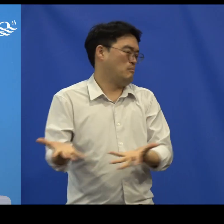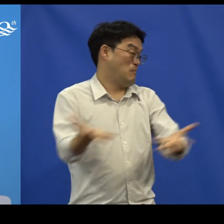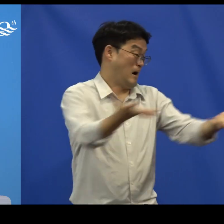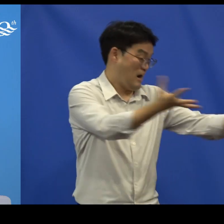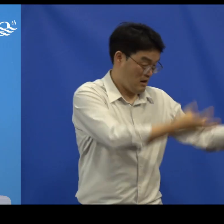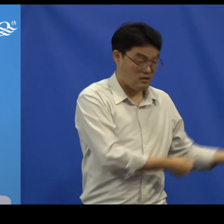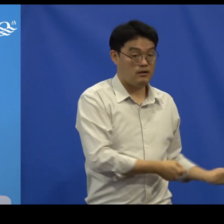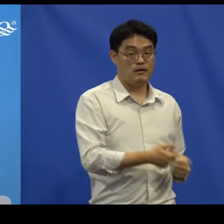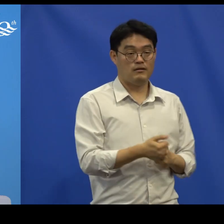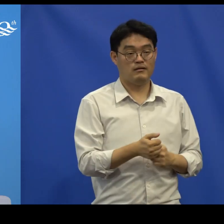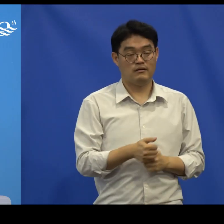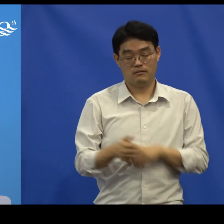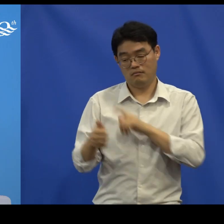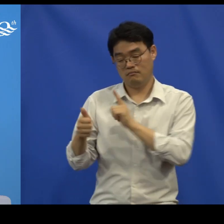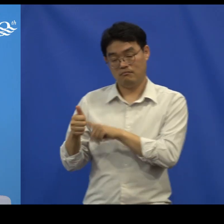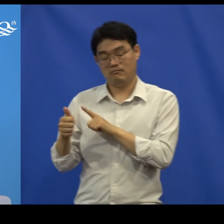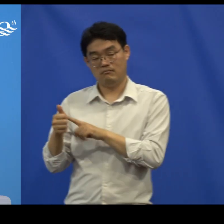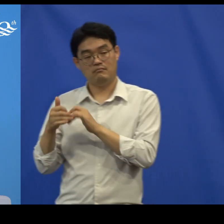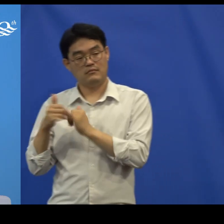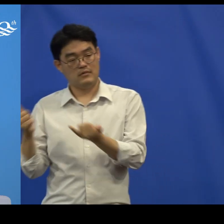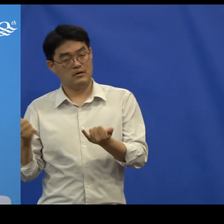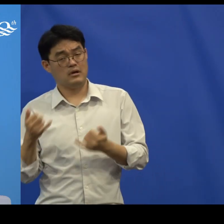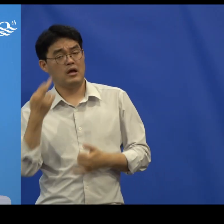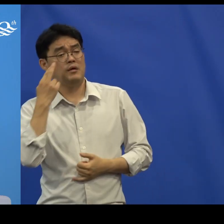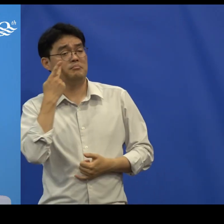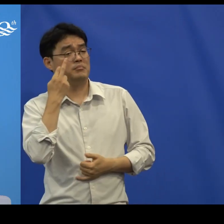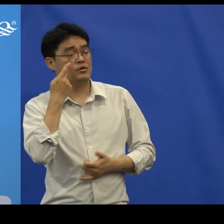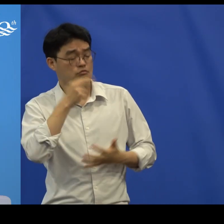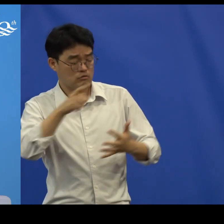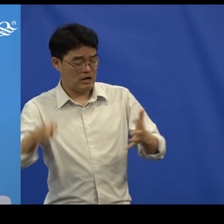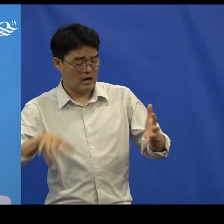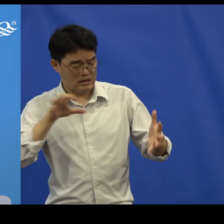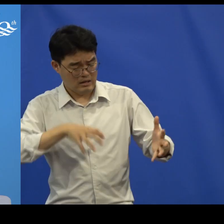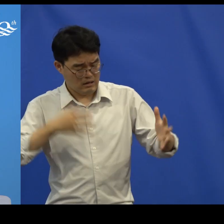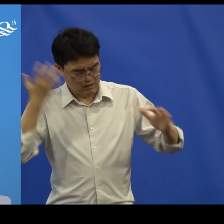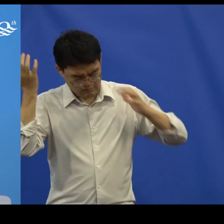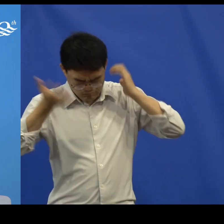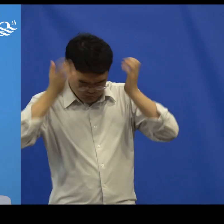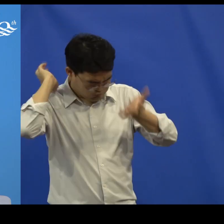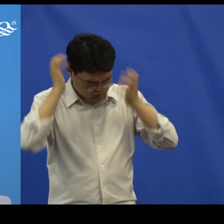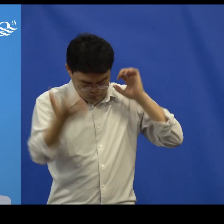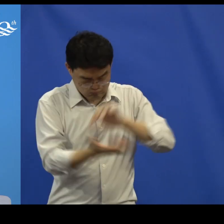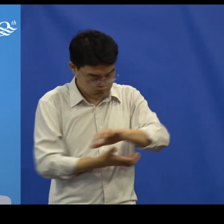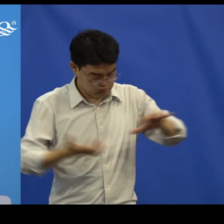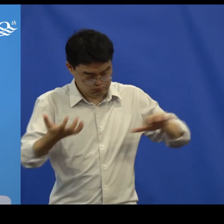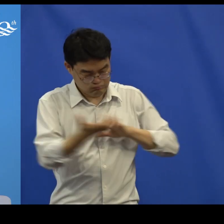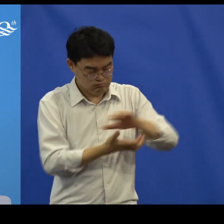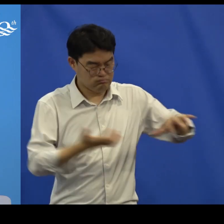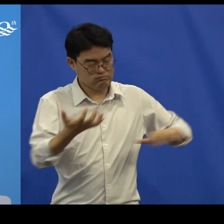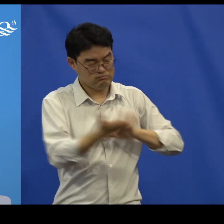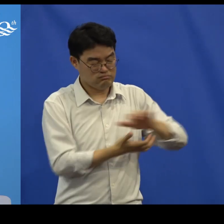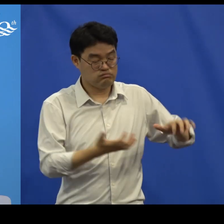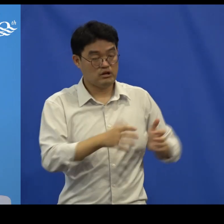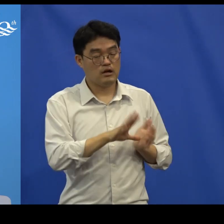그런데 이분은 미국 사회 안에 대혼란과 히피 운동이 일어날 때 미국 교회 안에 지저스 무브먼트 운동을